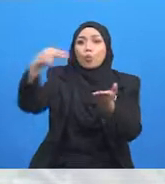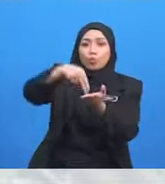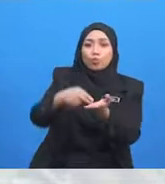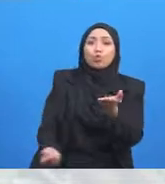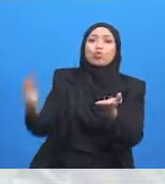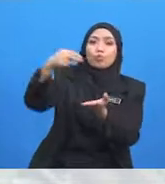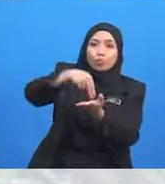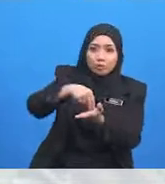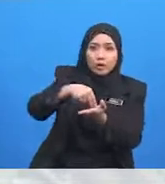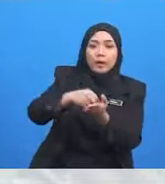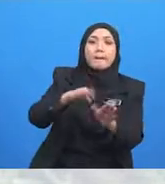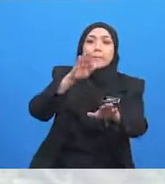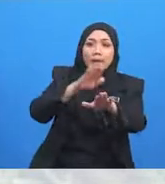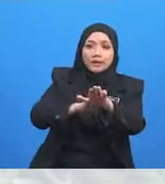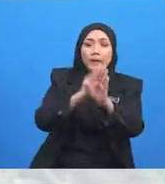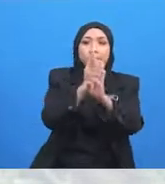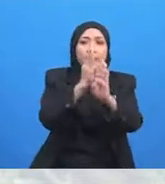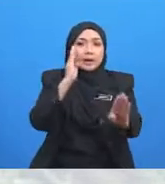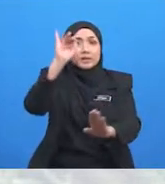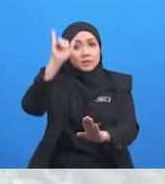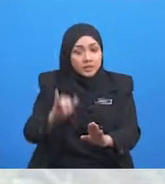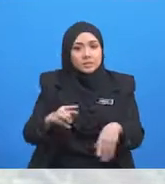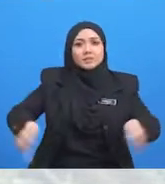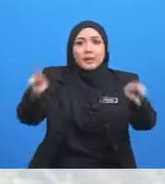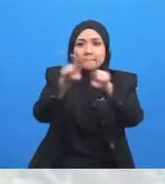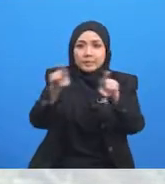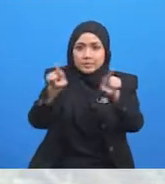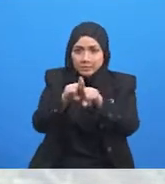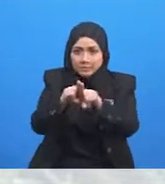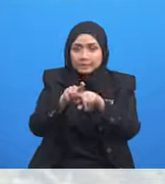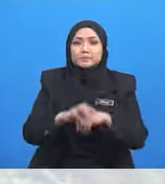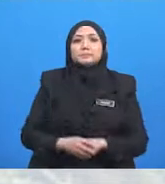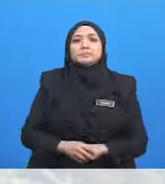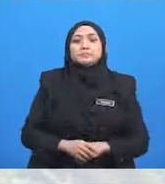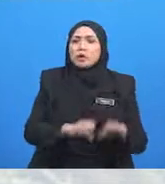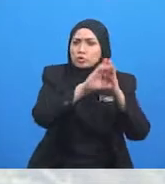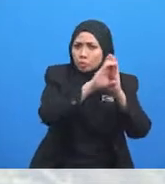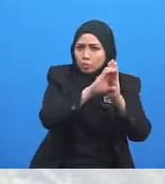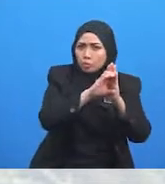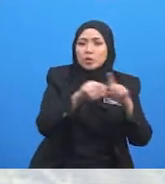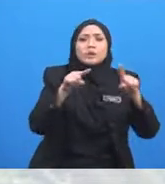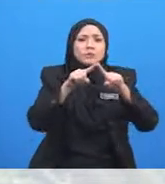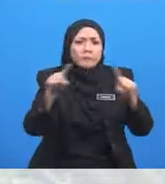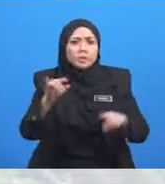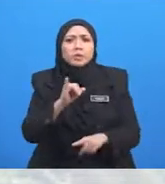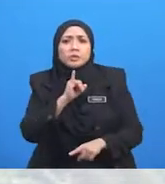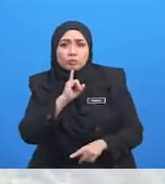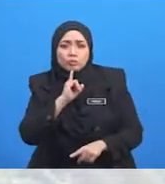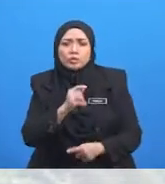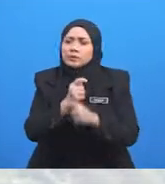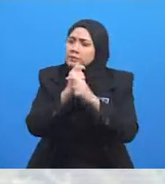pada baris yang sama. Lihat contoh ini. Tapi ibu tetap